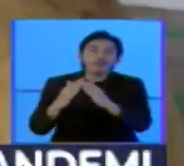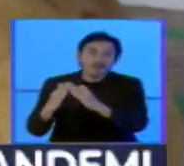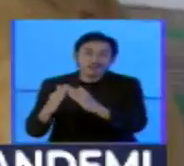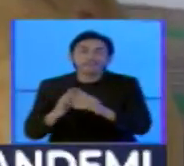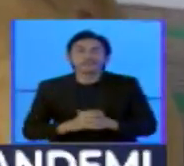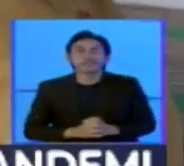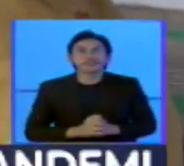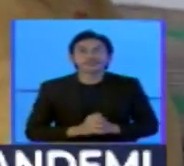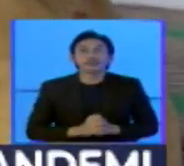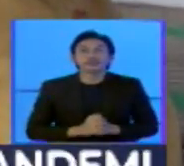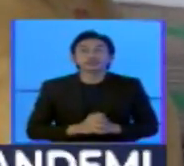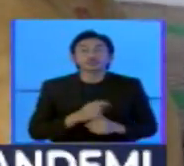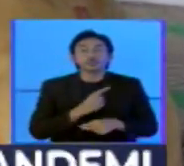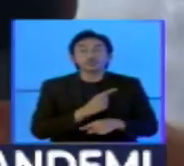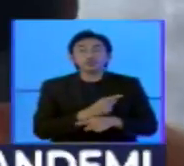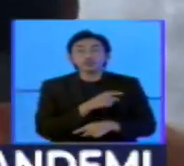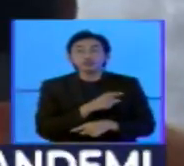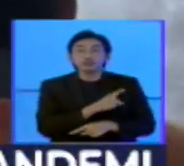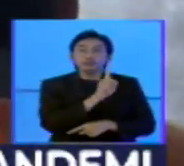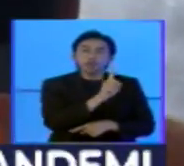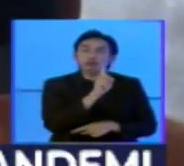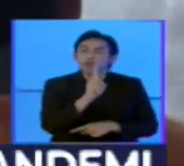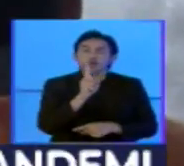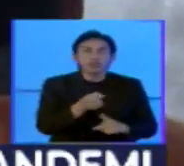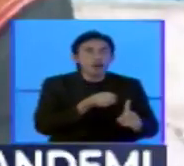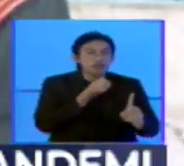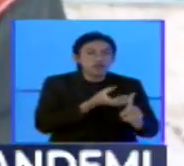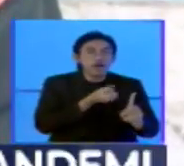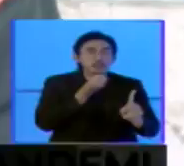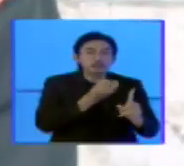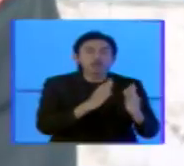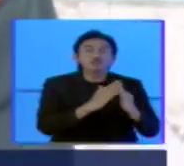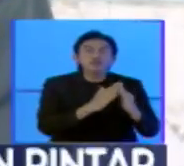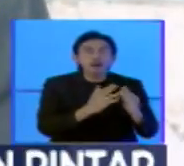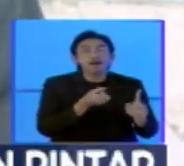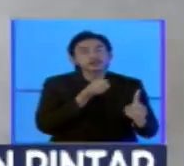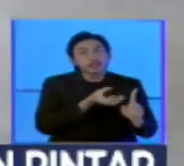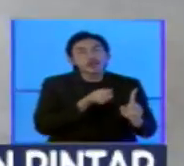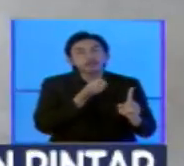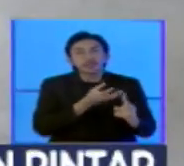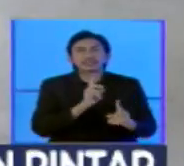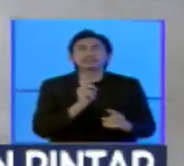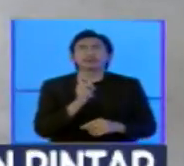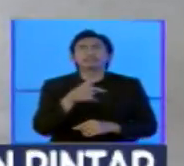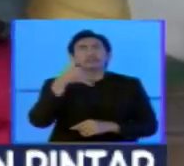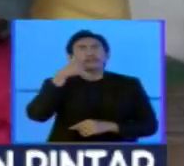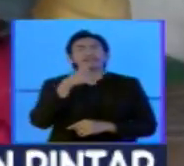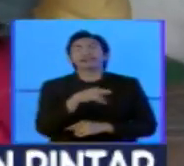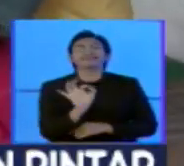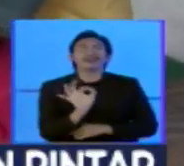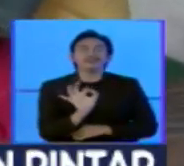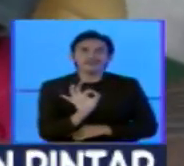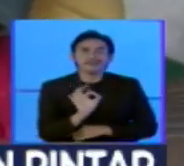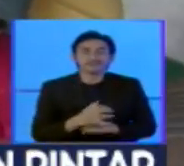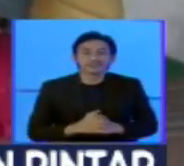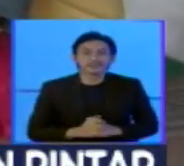Sang guru rela mengajar satu persatu para murid di rumah, karena rata-rata muridnya tidak memiliki perangkat baik smartphone ataupun laptop untuk